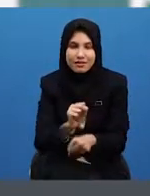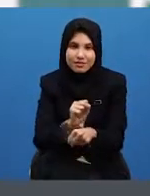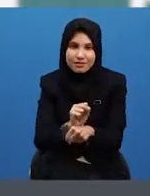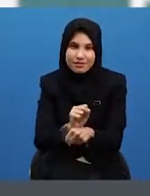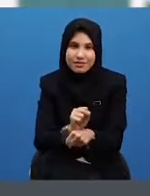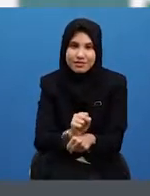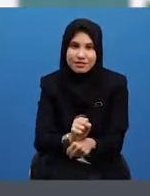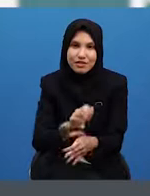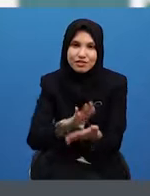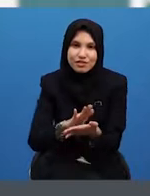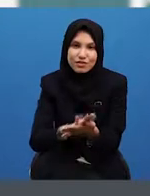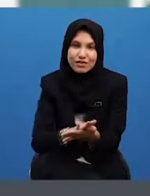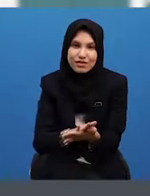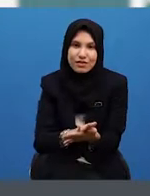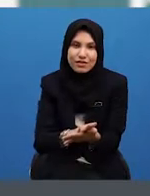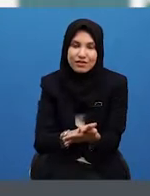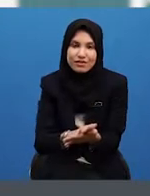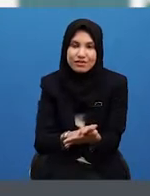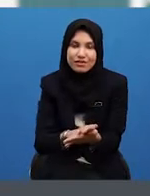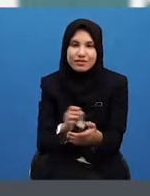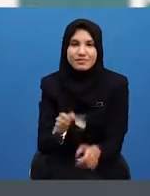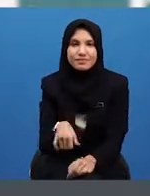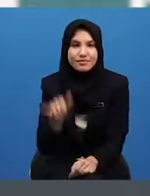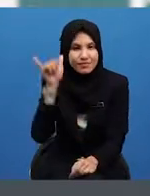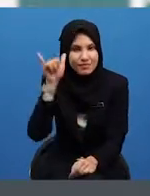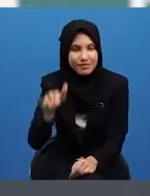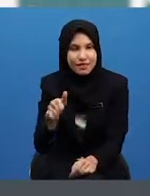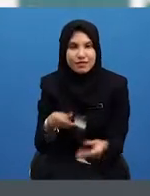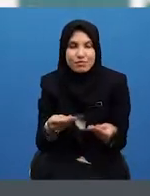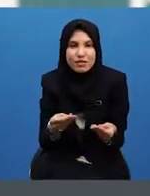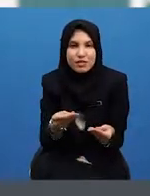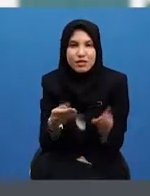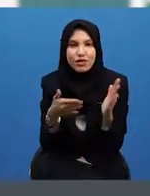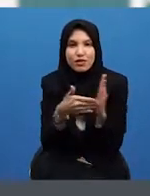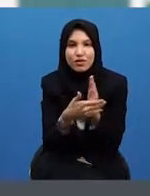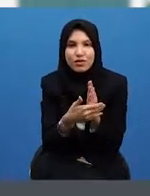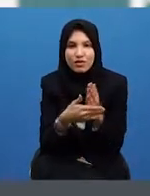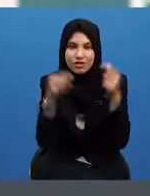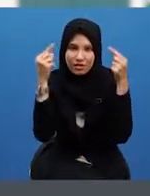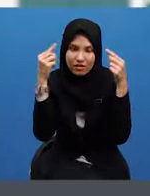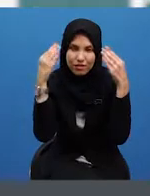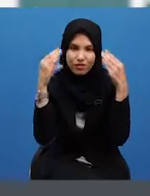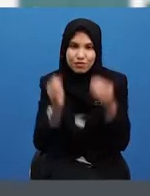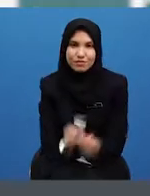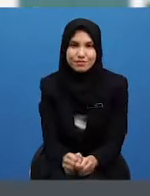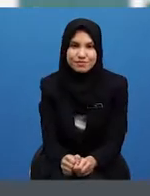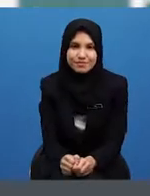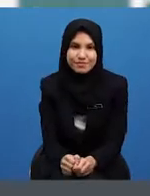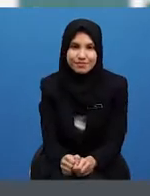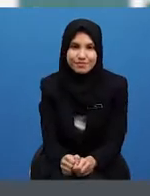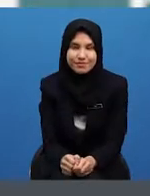yang diberikan oleh guru kamu Bolehkah kamu mau terus